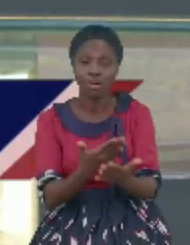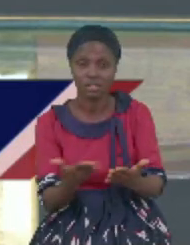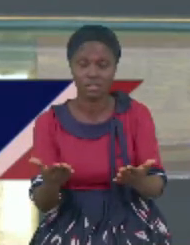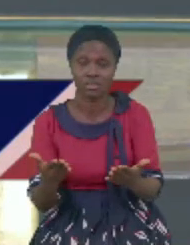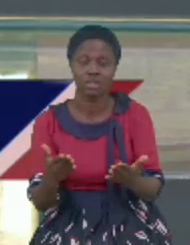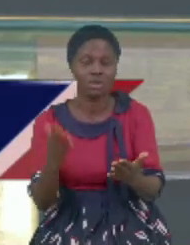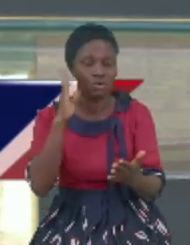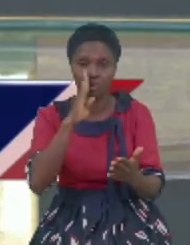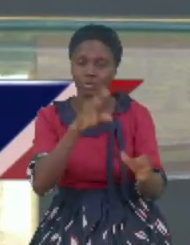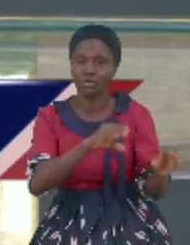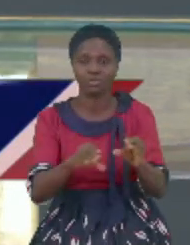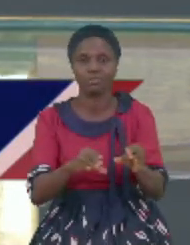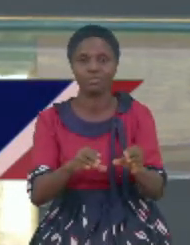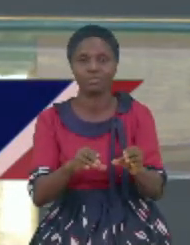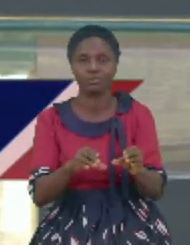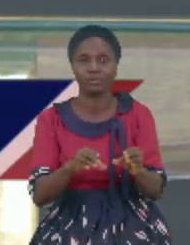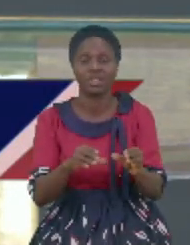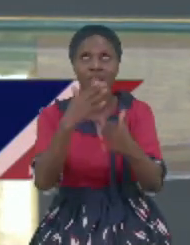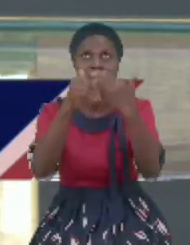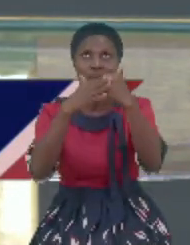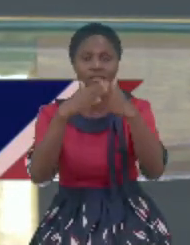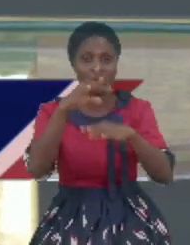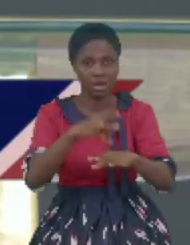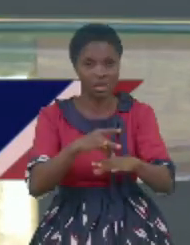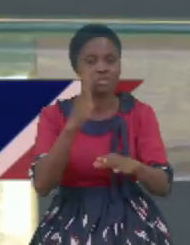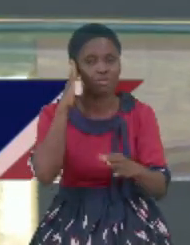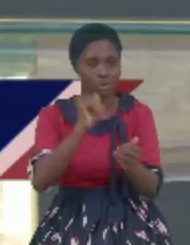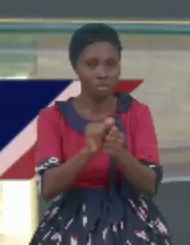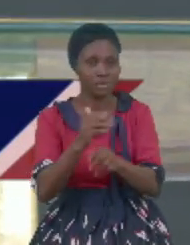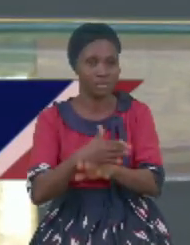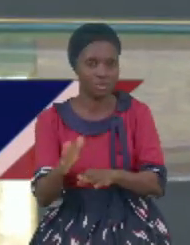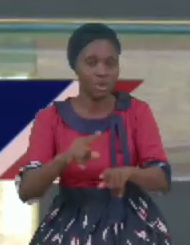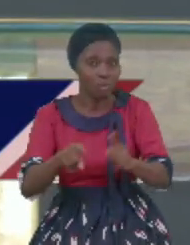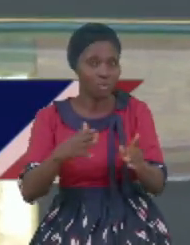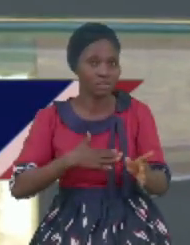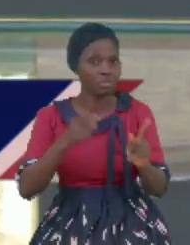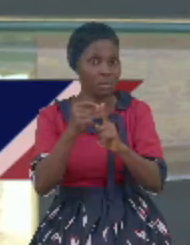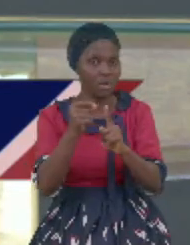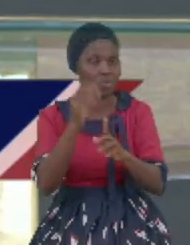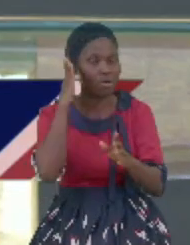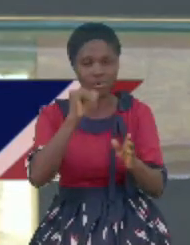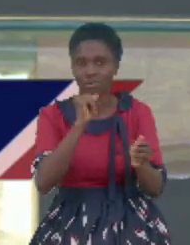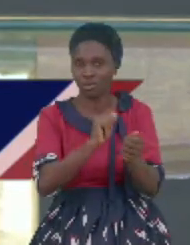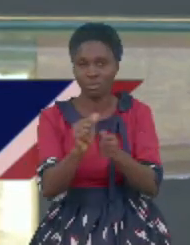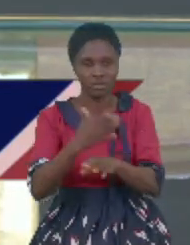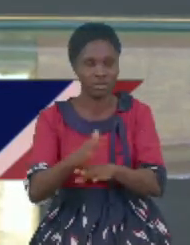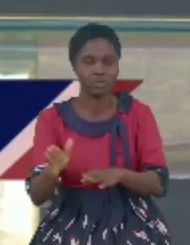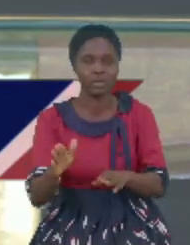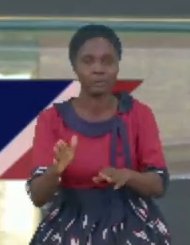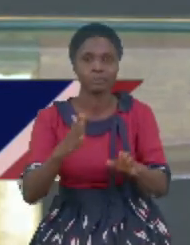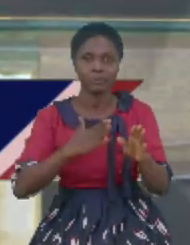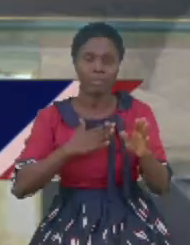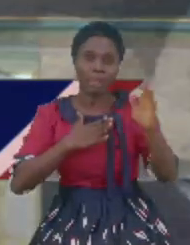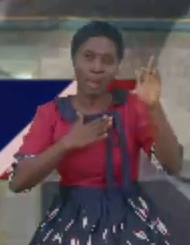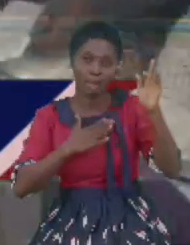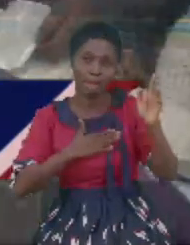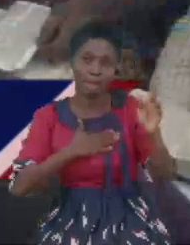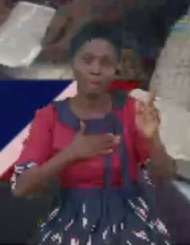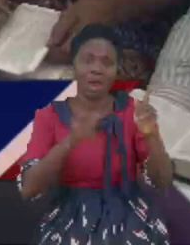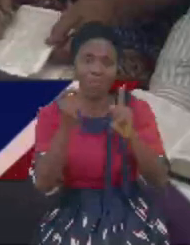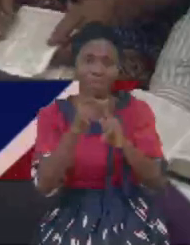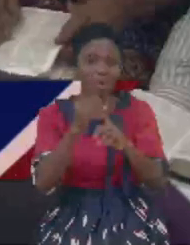cela n'arrive. Le ciel et la terre passeront, mais mes paroles ne passeront point. Mes